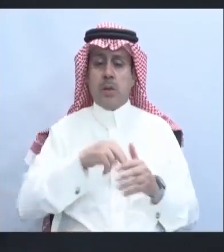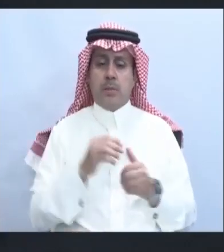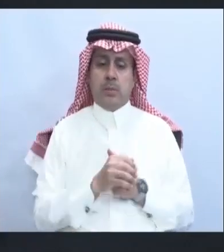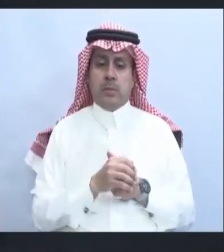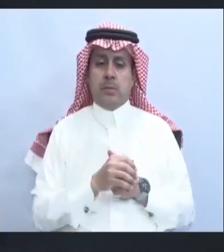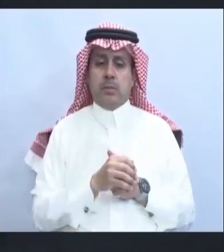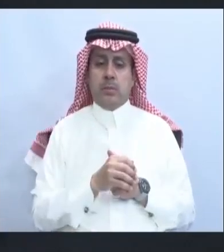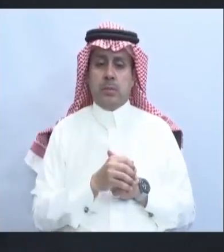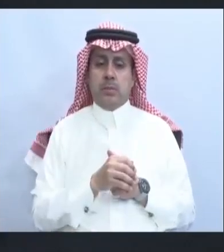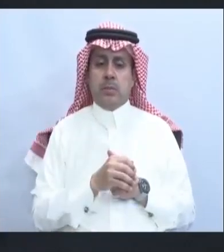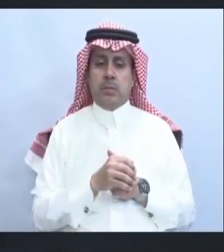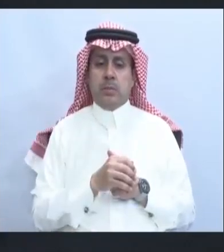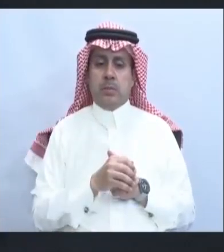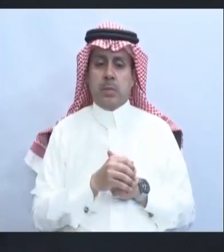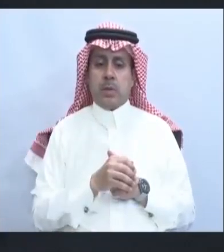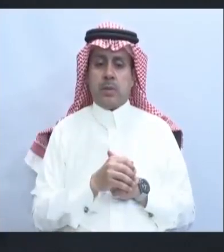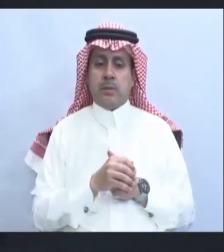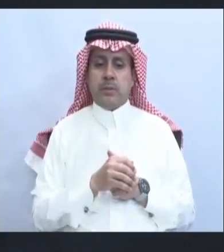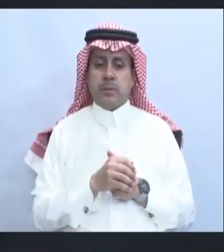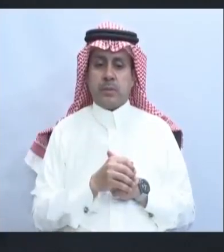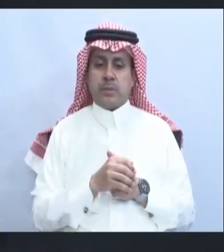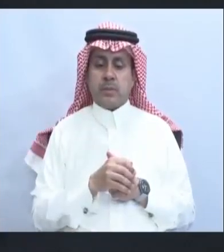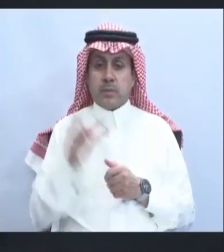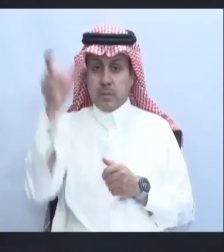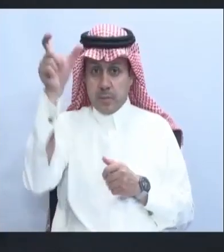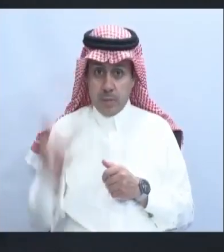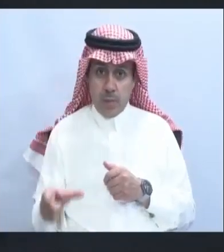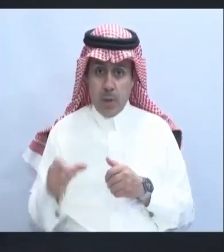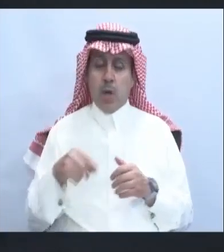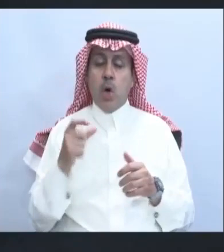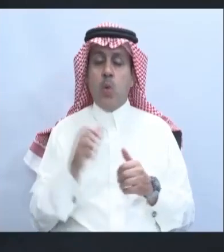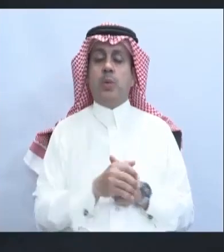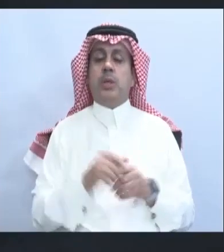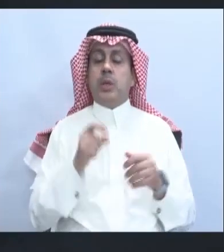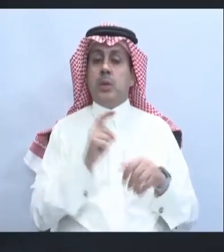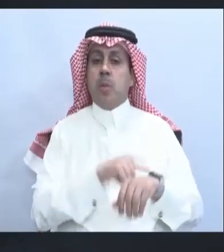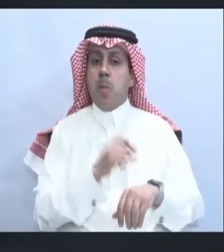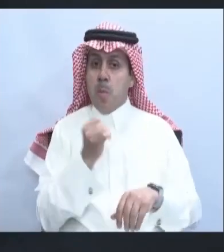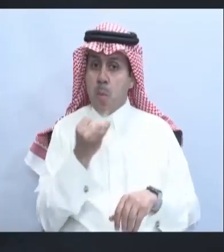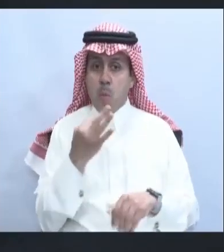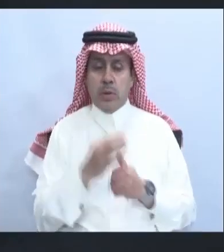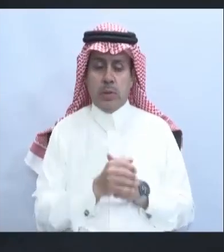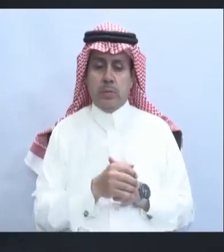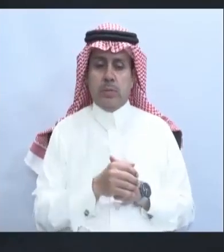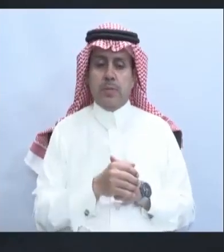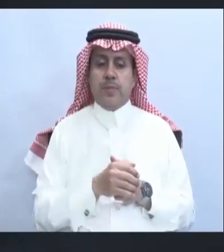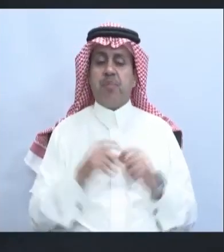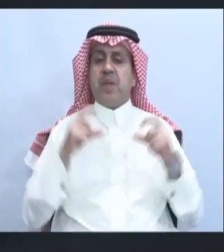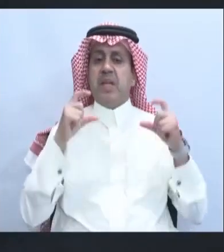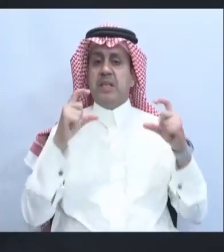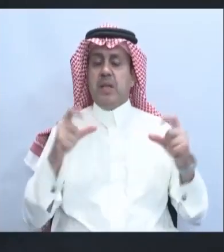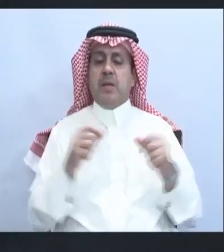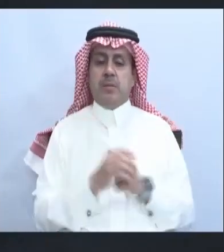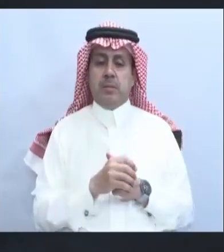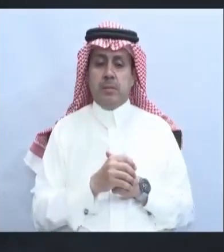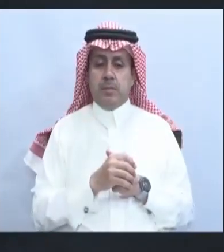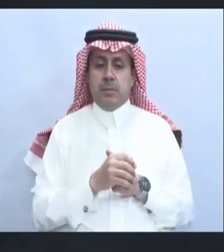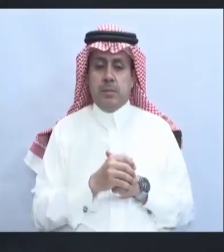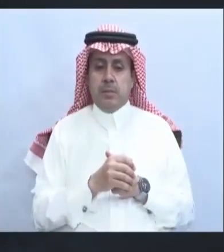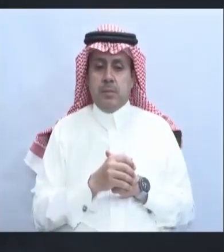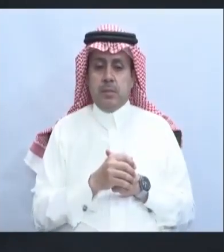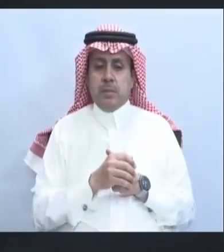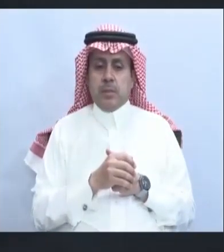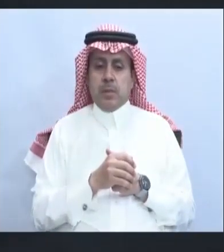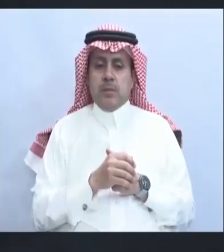المعتده ثم نبين مده العده ثم الشاهد من الايات التي استعرضناها قبل قليل هنا